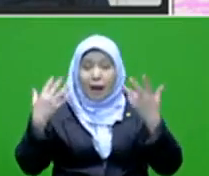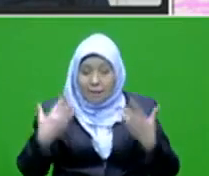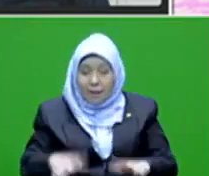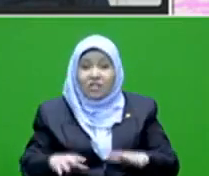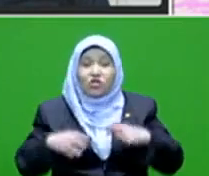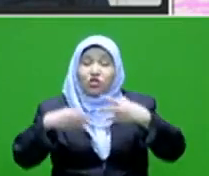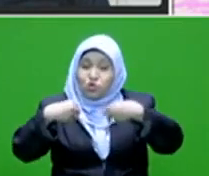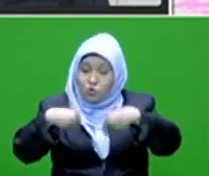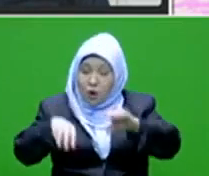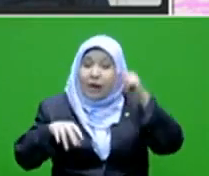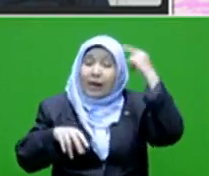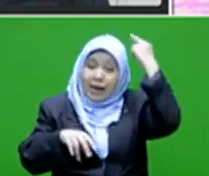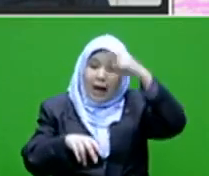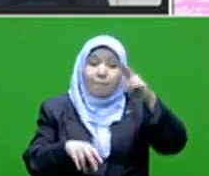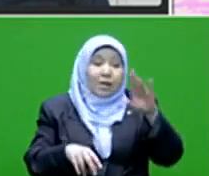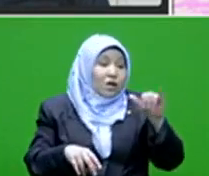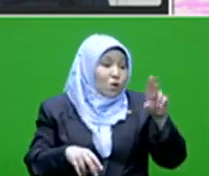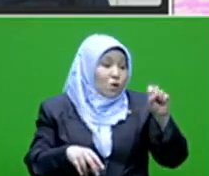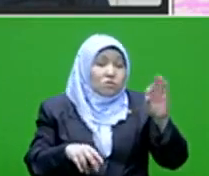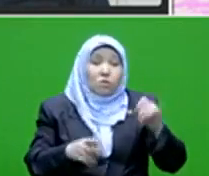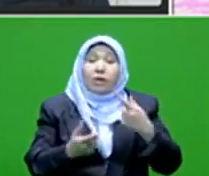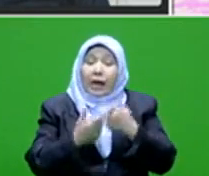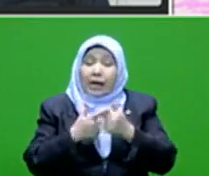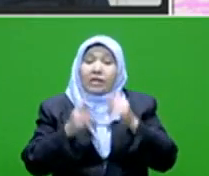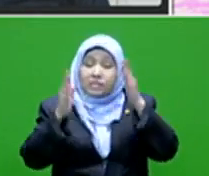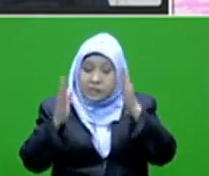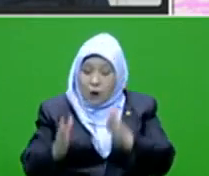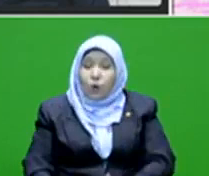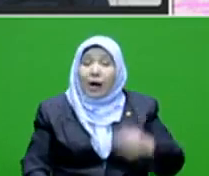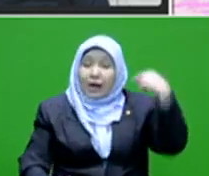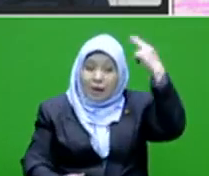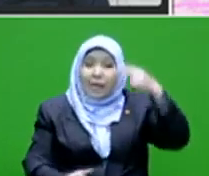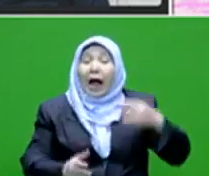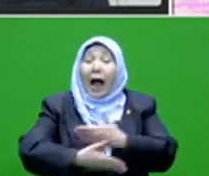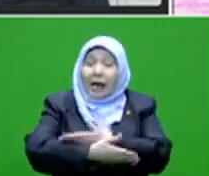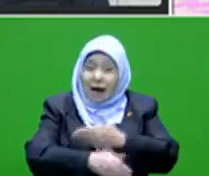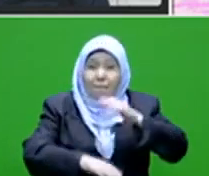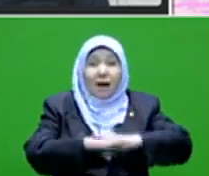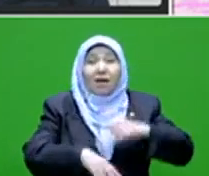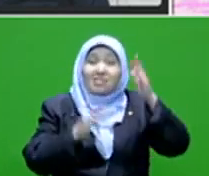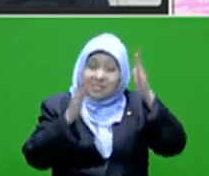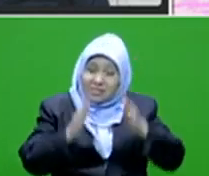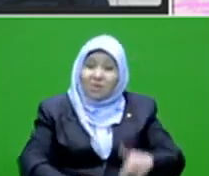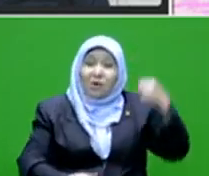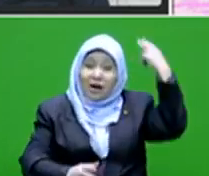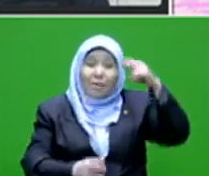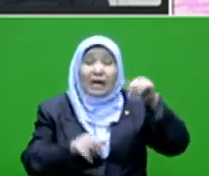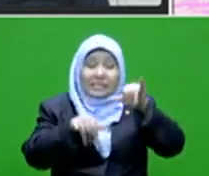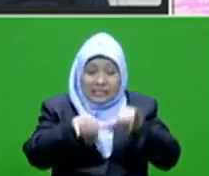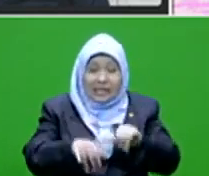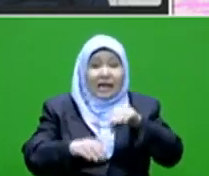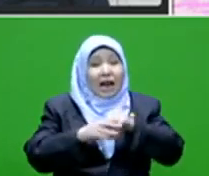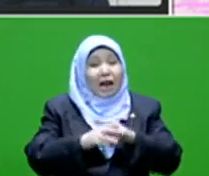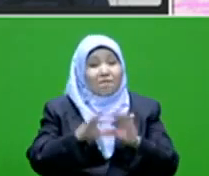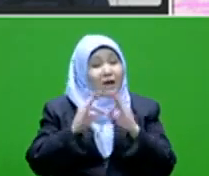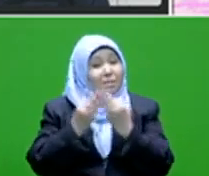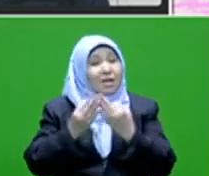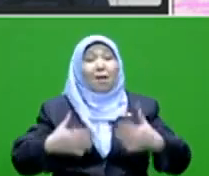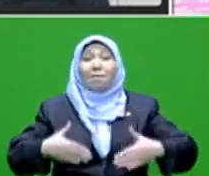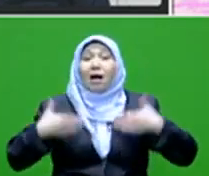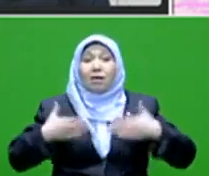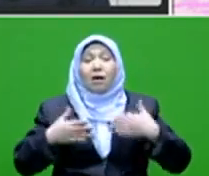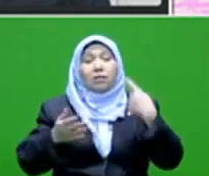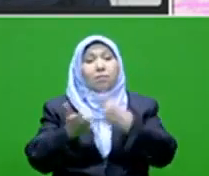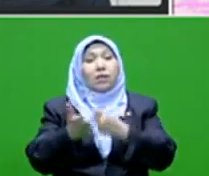juai, Nabi Yusuf daripada seorang Nabi, anak kepada seorang Nabi yang duduk dalam keluarga yang bahagia, kita kata,